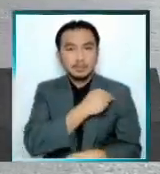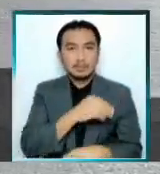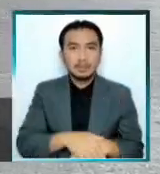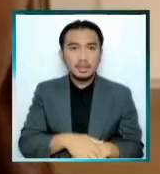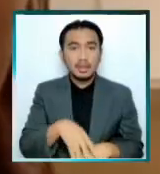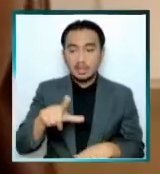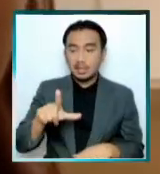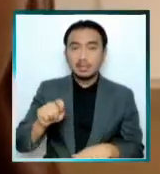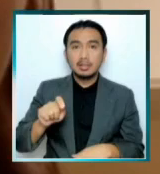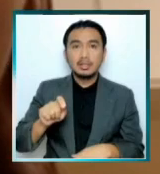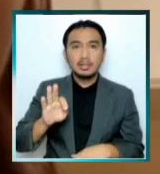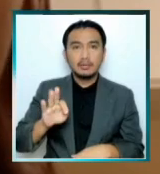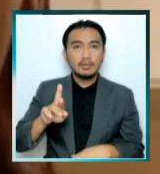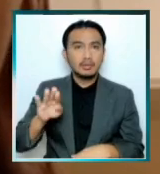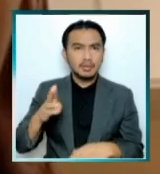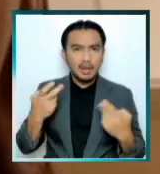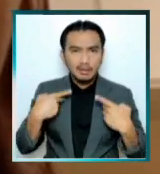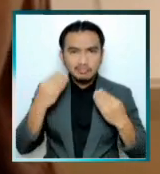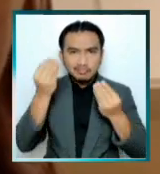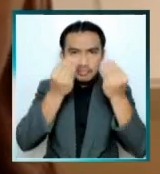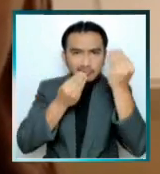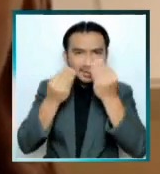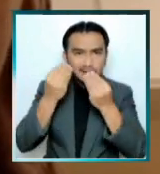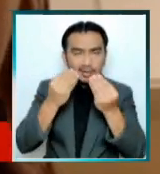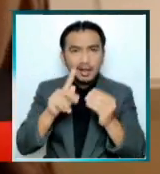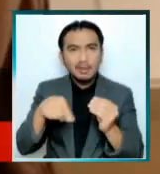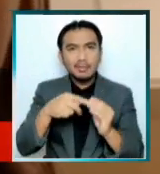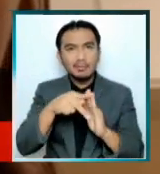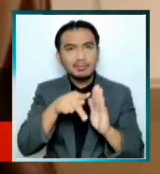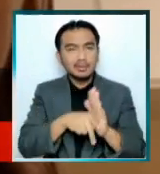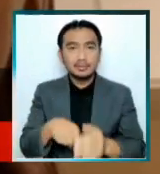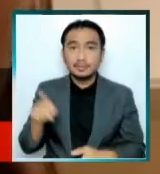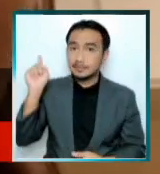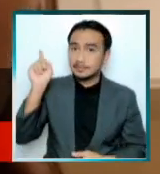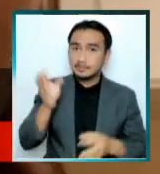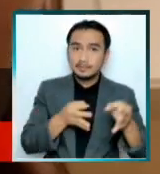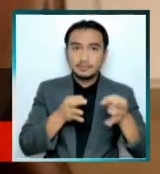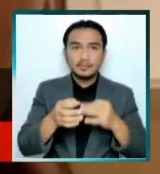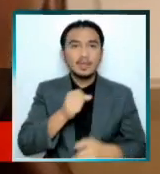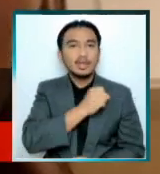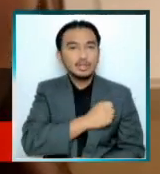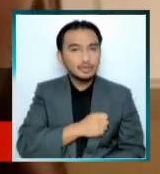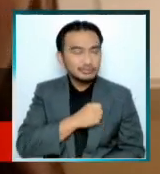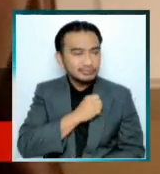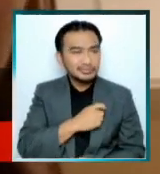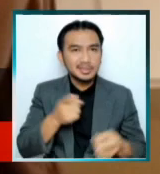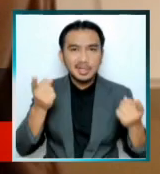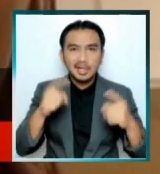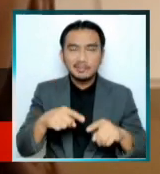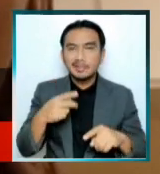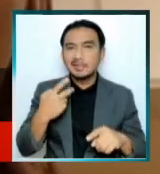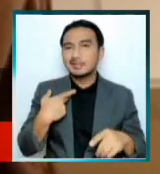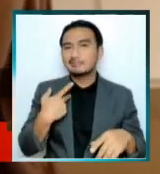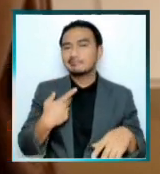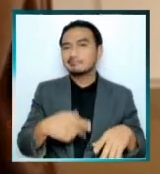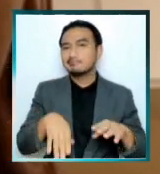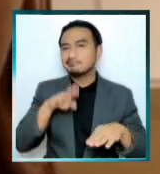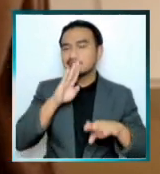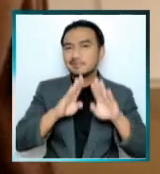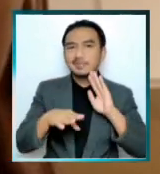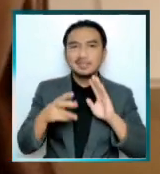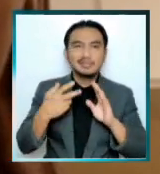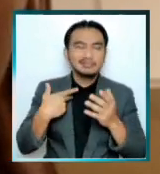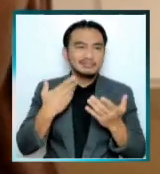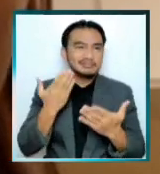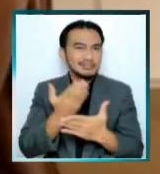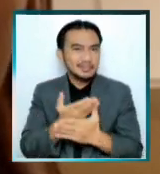polisiya. Humingi po talaga tayo ng pasensya dun sa mga inconvenience po, sir, no? Pero ang isinasang-alang-alang